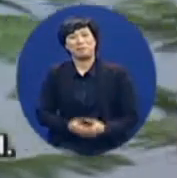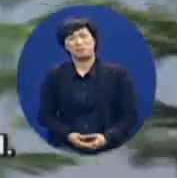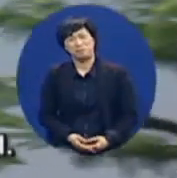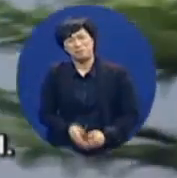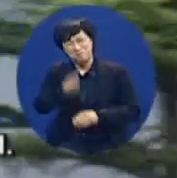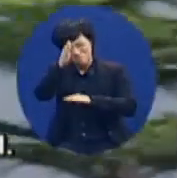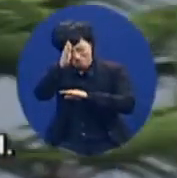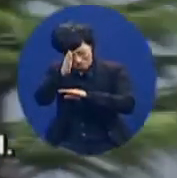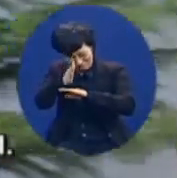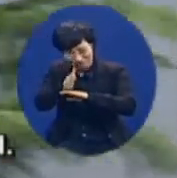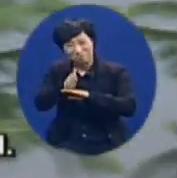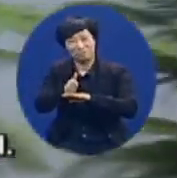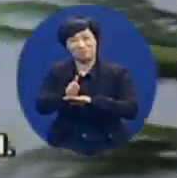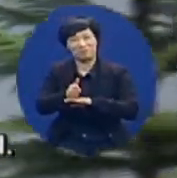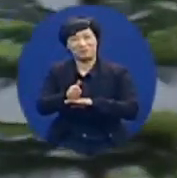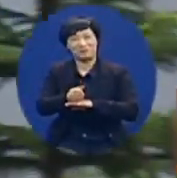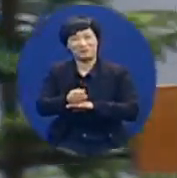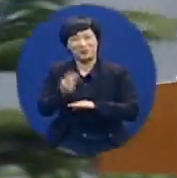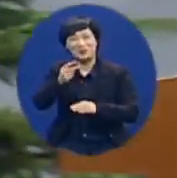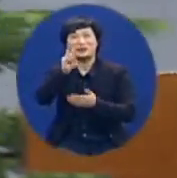얼마나 감사해